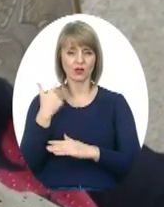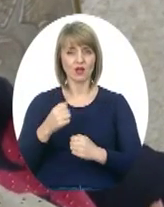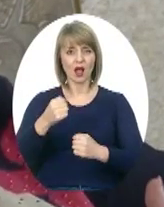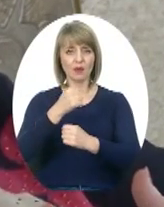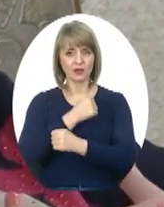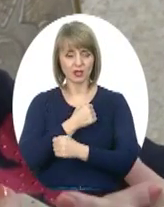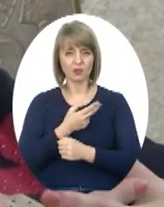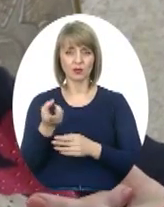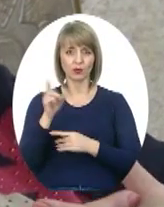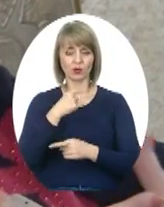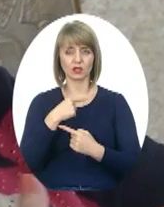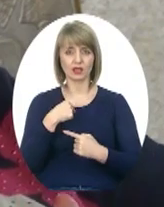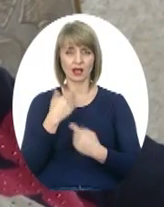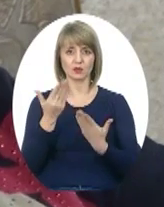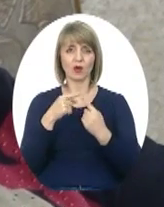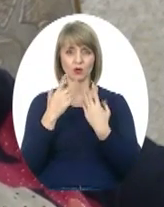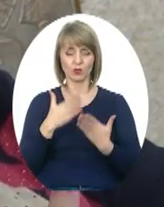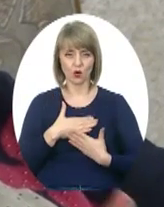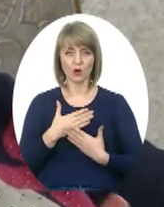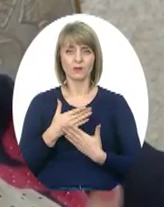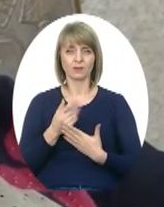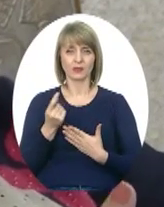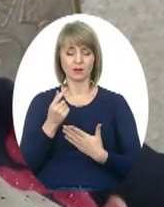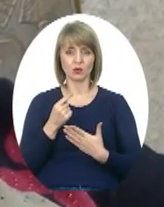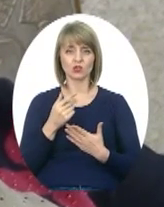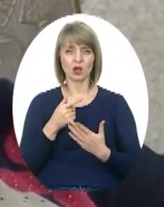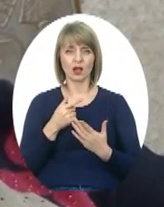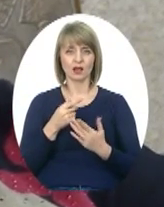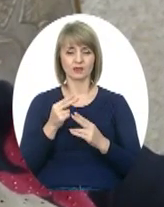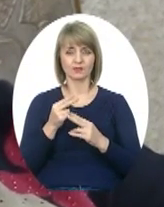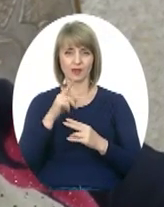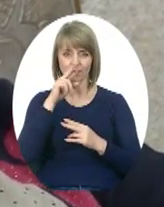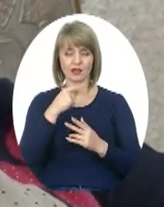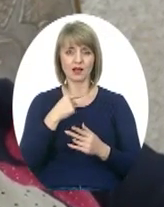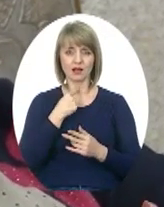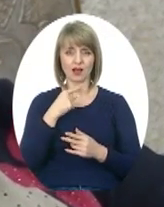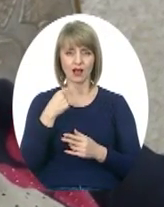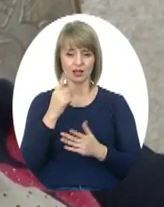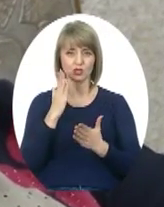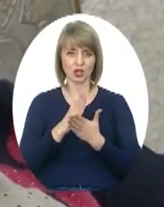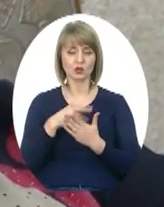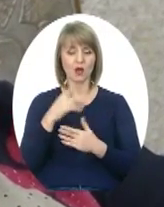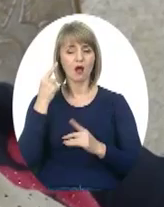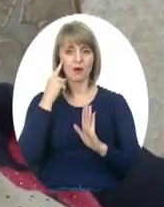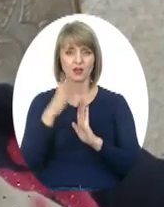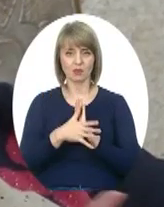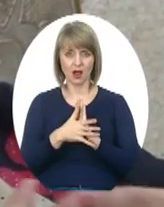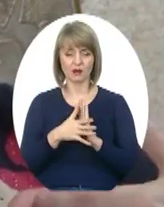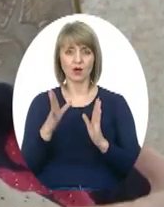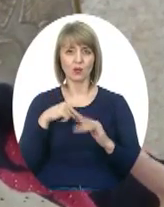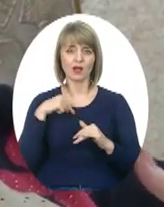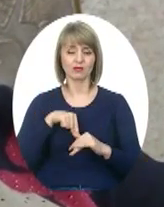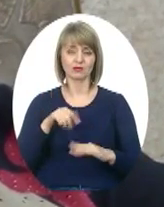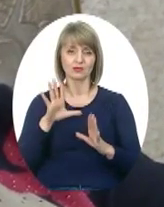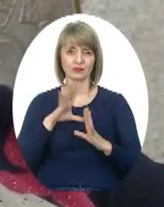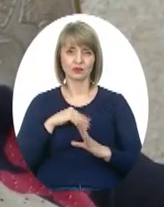Когда он обнимет, приходит, говорит, я тебя люблю. Ну, немножко, конечно, у него дефект речи есть, но мы абсолютно понимаем друг друга. У меня полностью